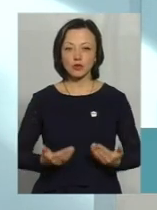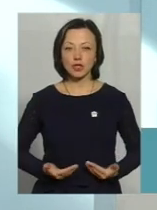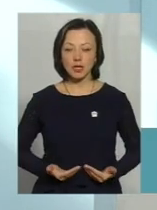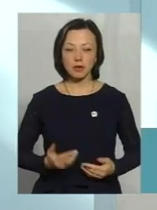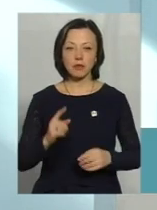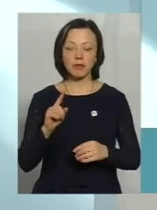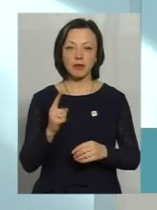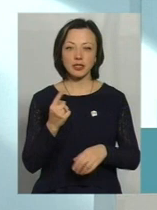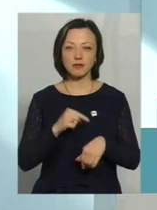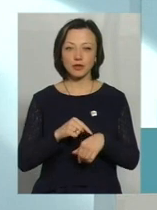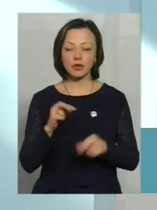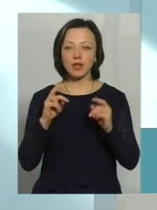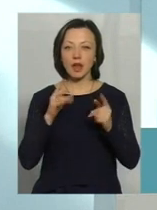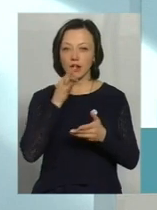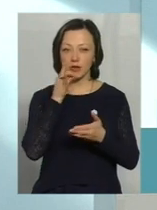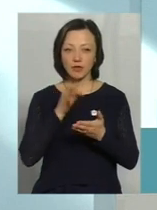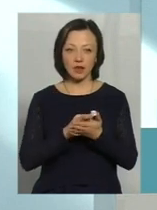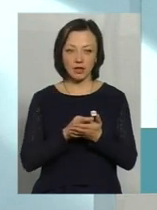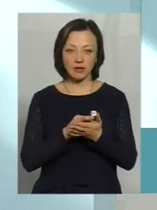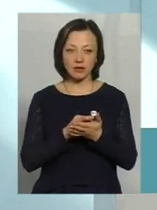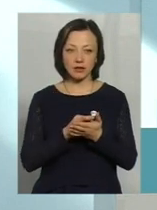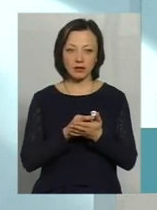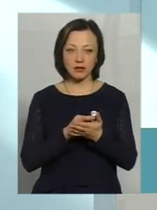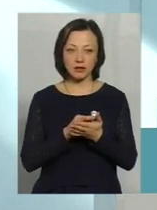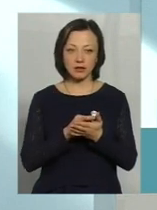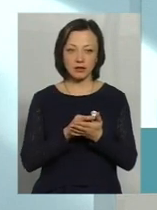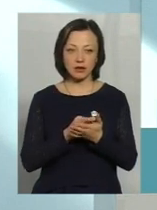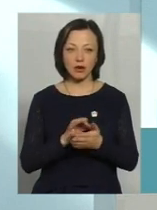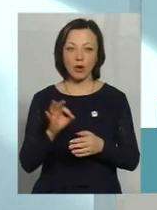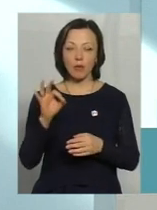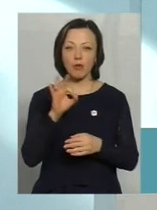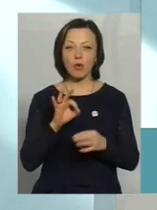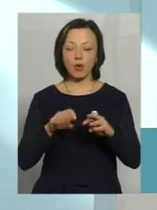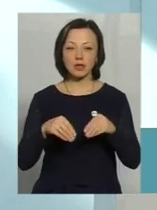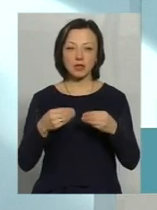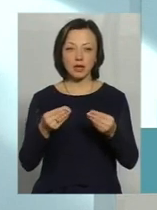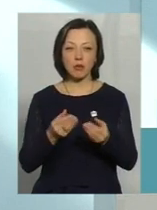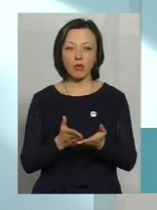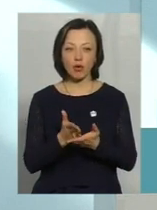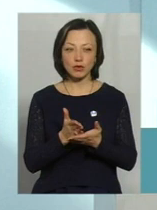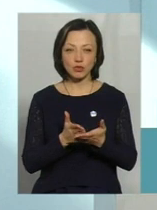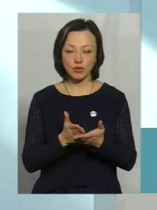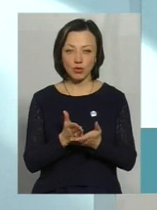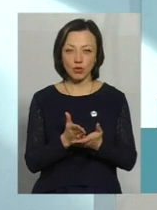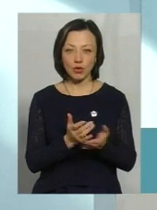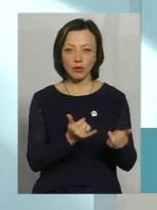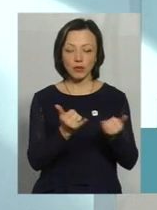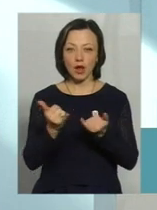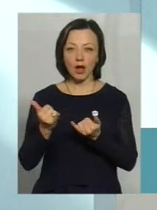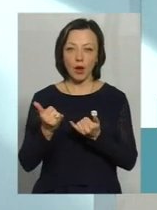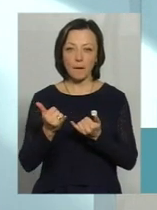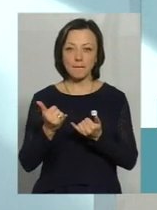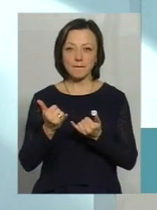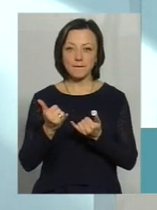вперше відчув, як нести відповідальність щодо надання послуг з обслуговування